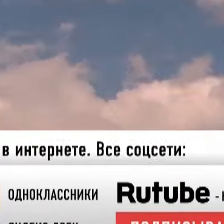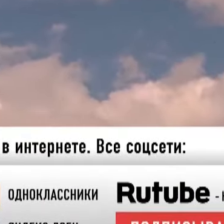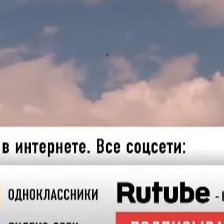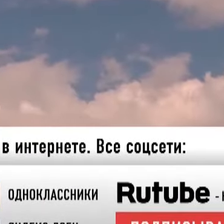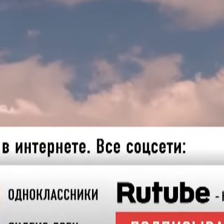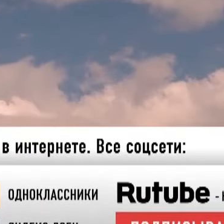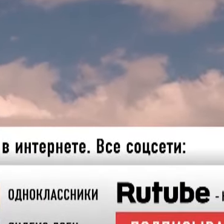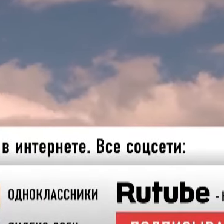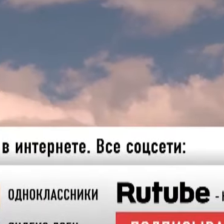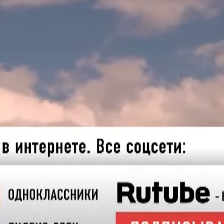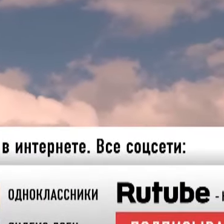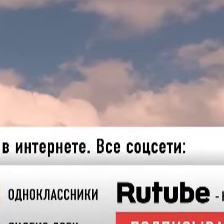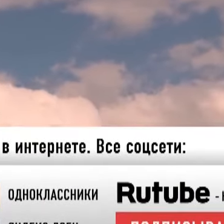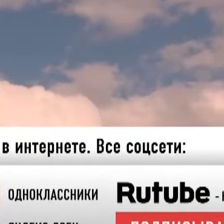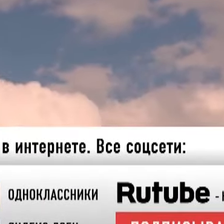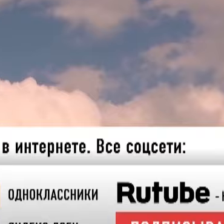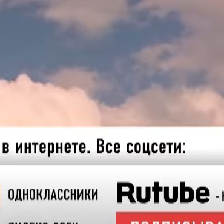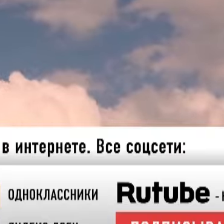ожидал.